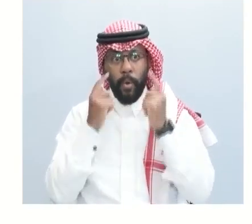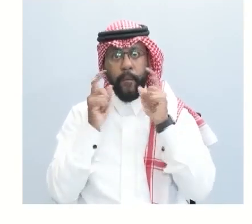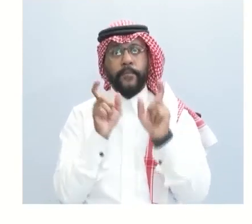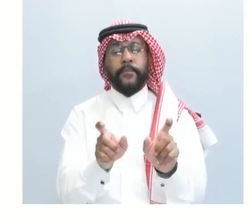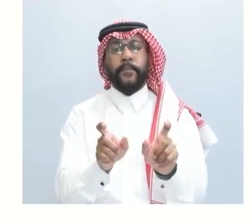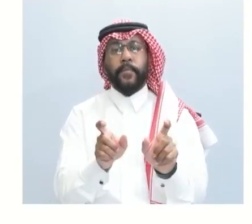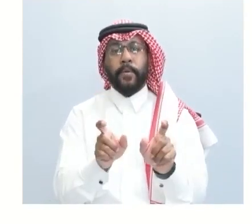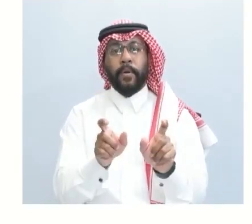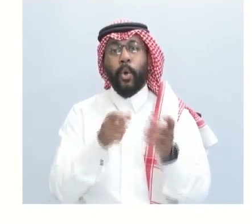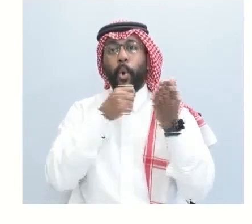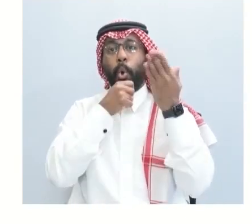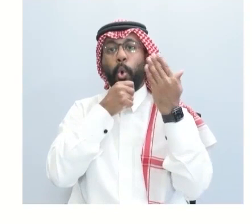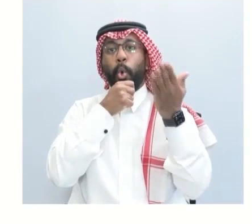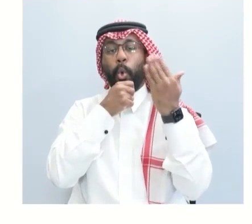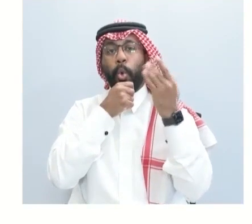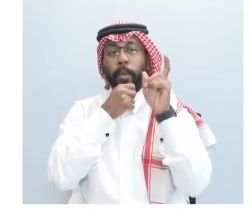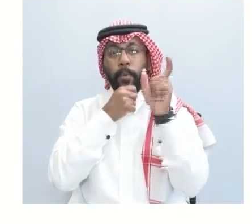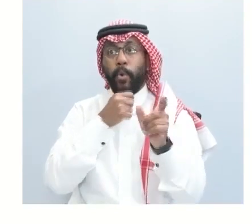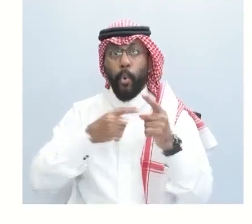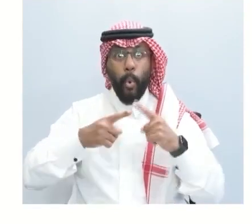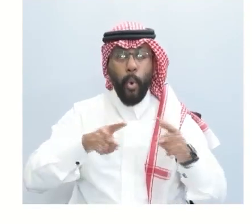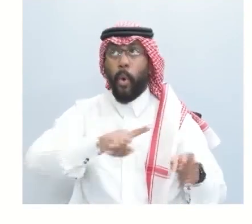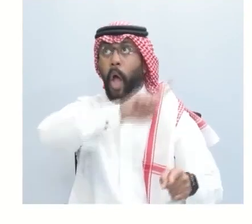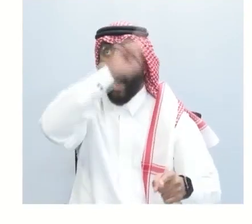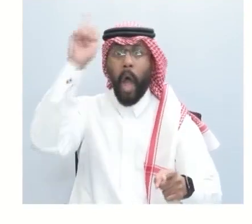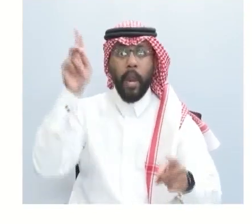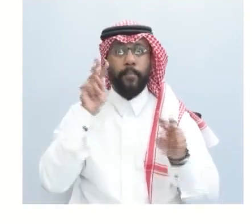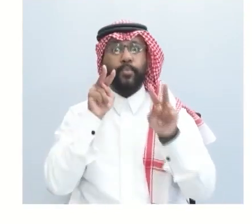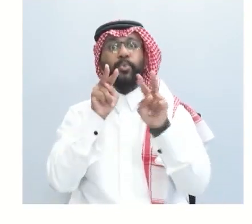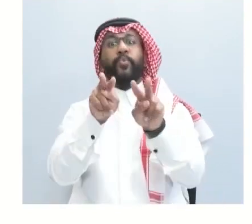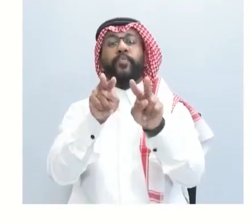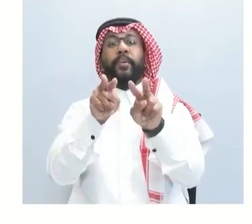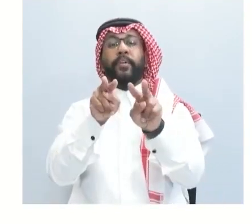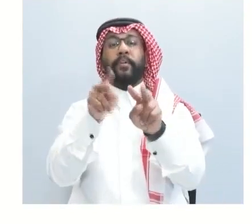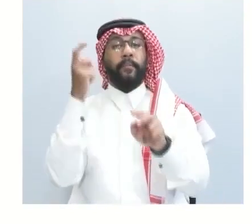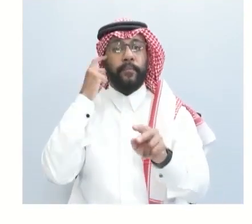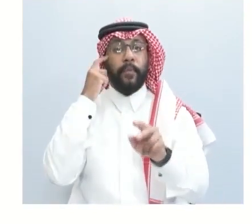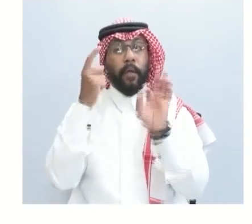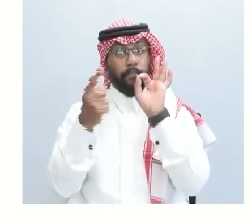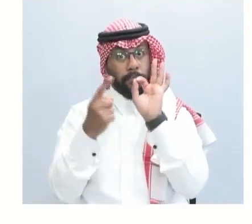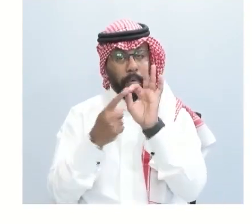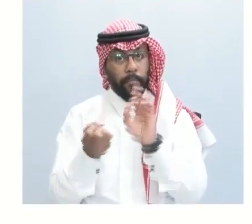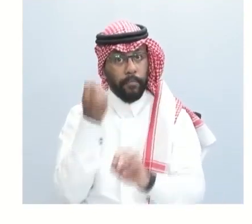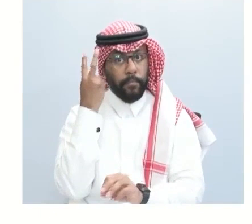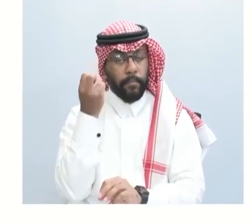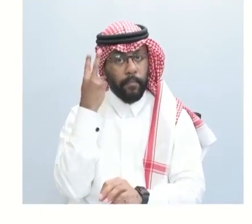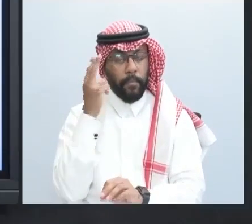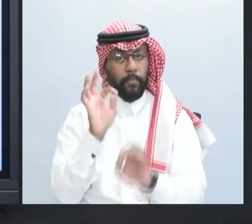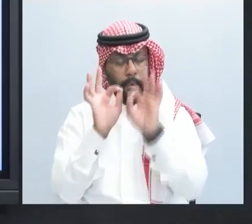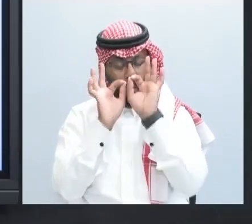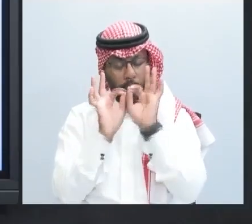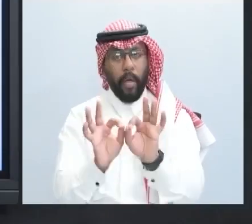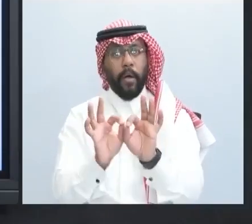من قبل الخطباء كونها تشاهد من كل انحاء العالم طريقه بناء الخطبه هذه الخطب تجد عنايه لانها كونها